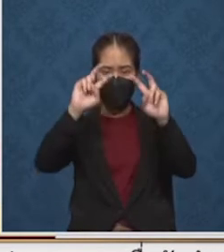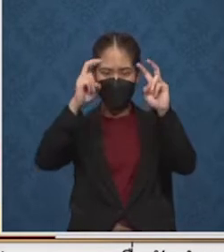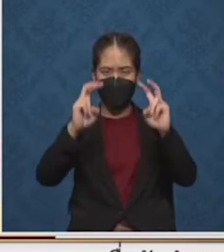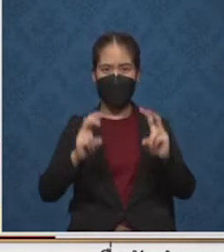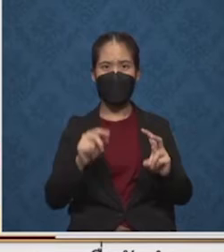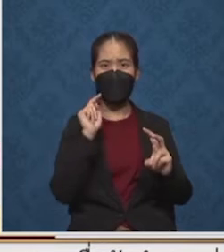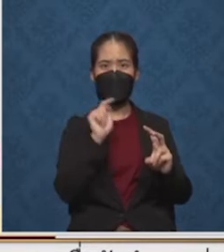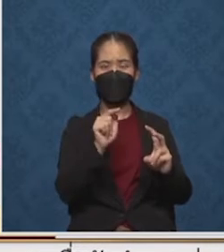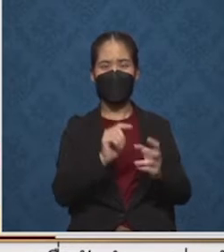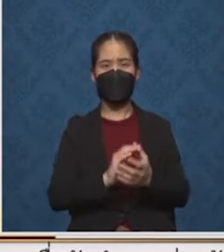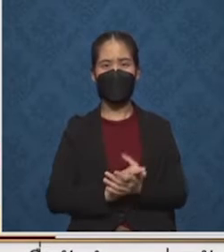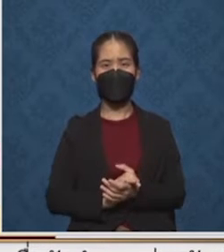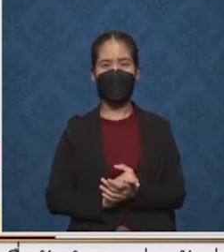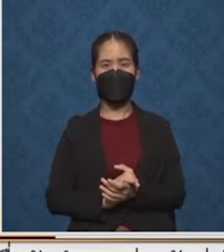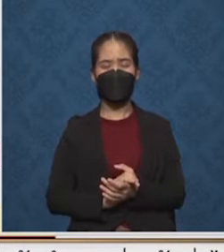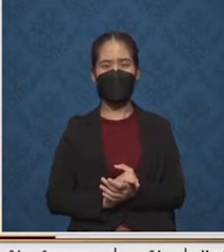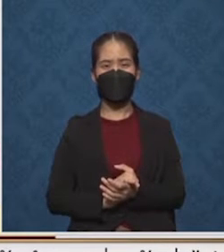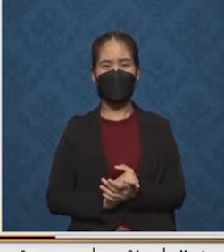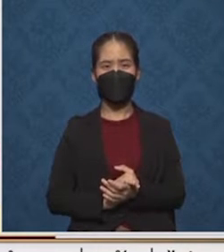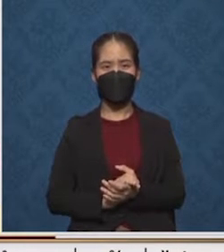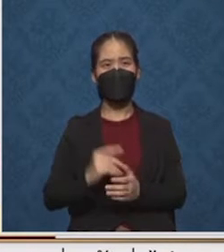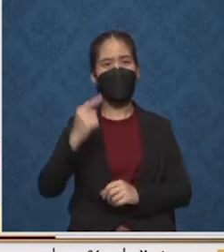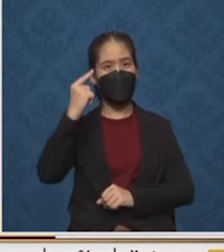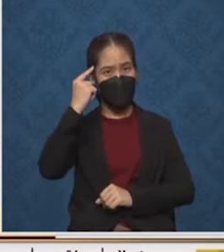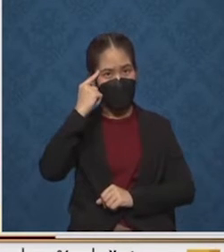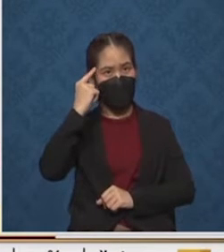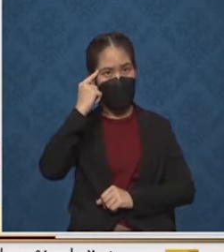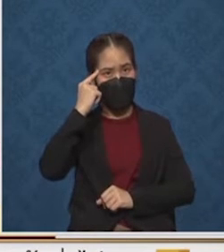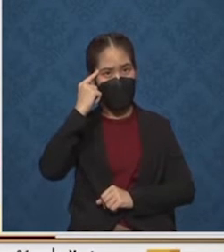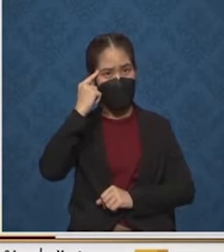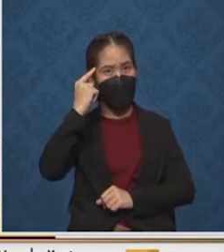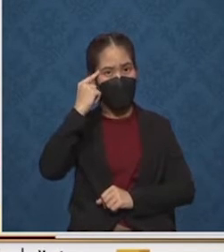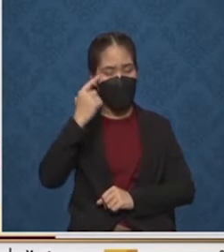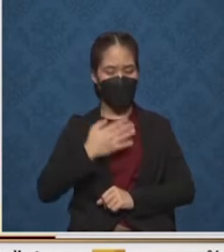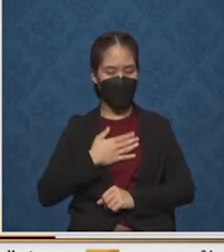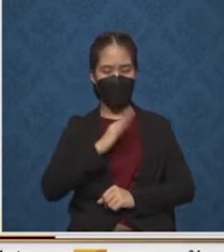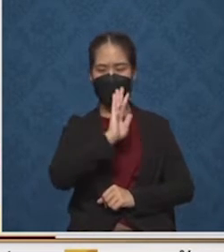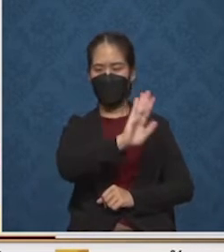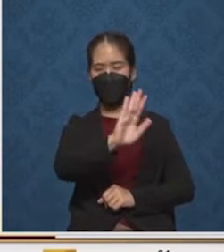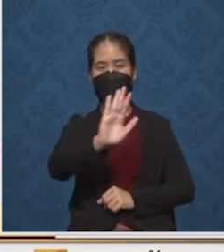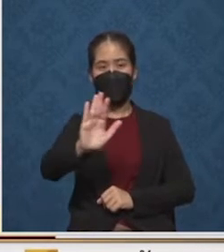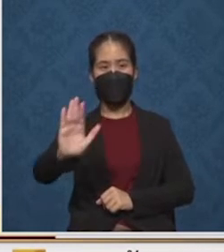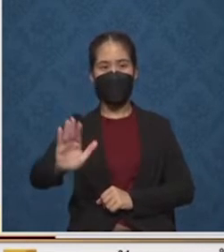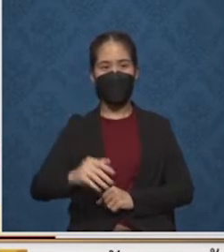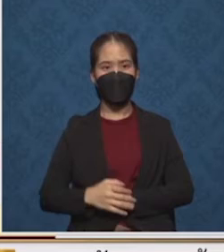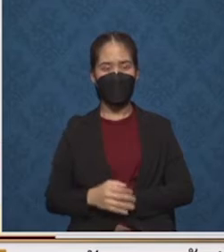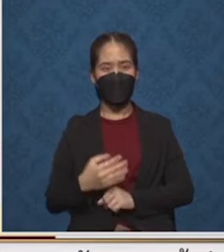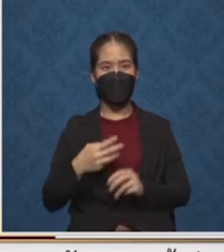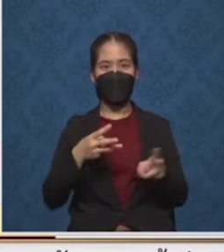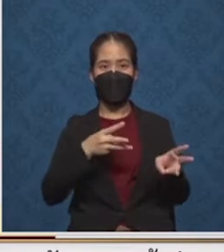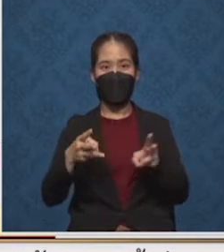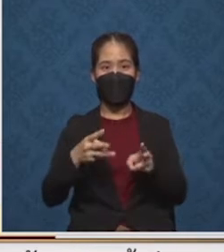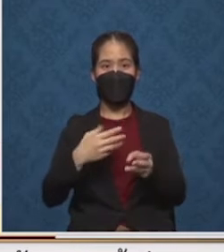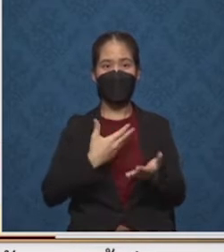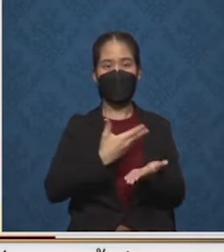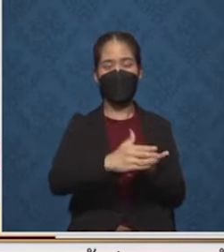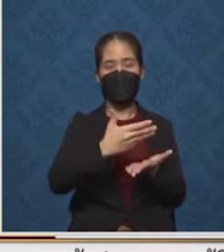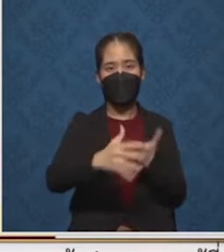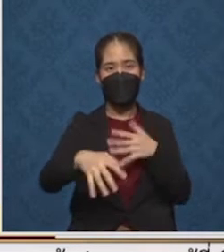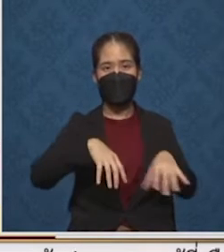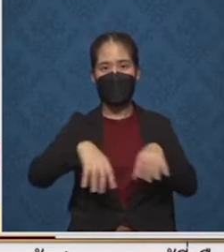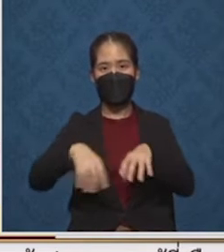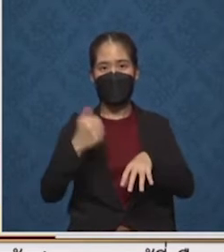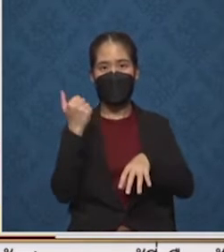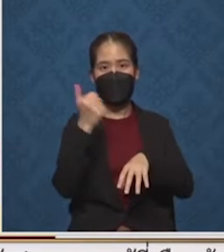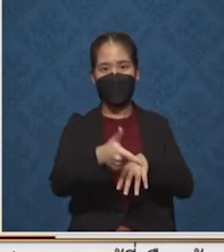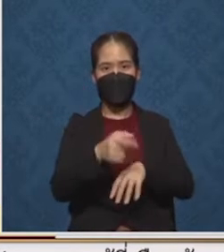เป็นเรื่องอย่าคิดโดยสามัญสำนึกนะครับมีกระบวนการจัดซื้อจัดจ้างเหล่านี้ไม่